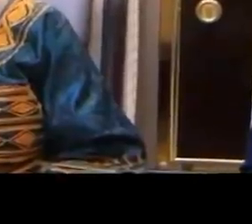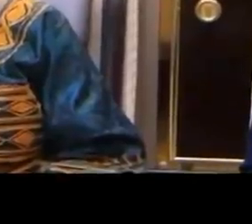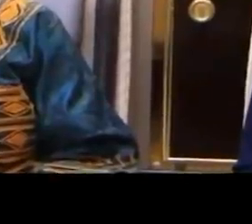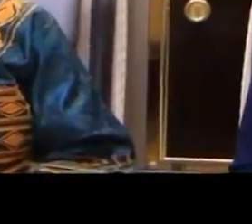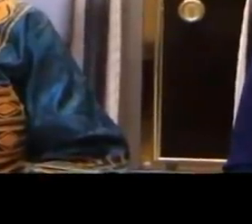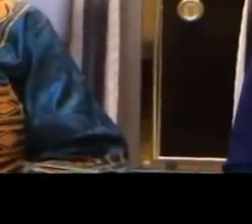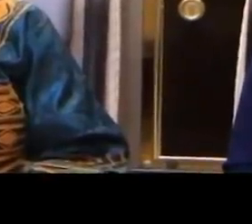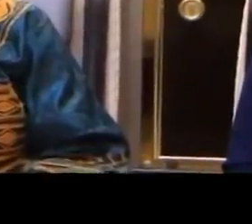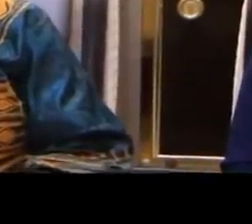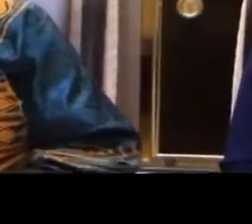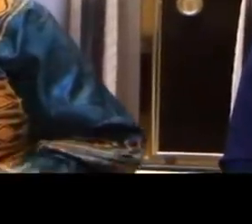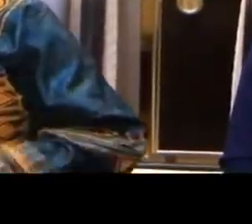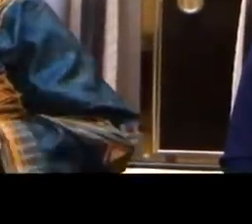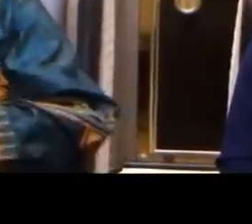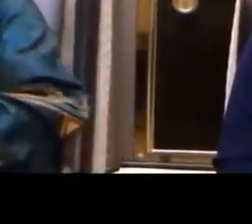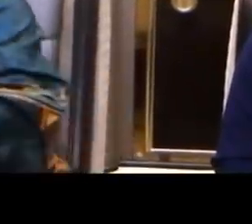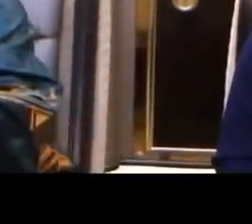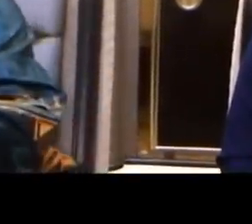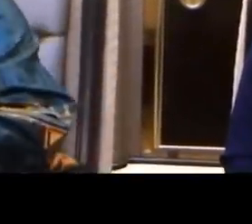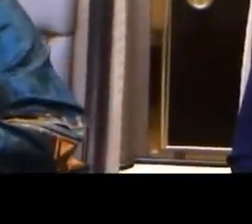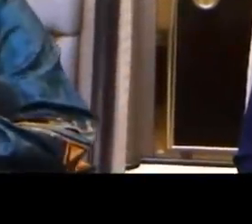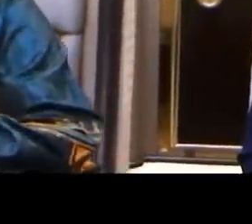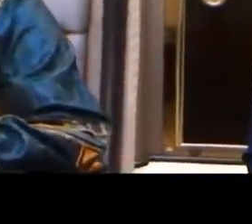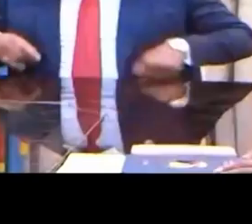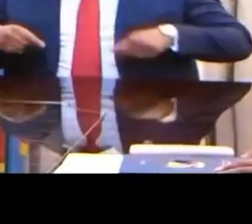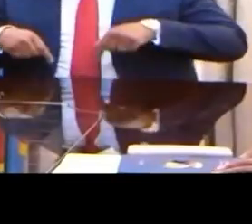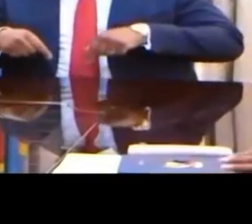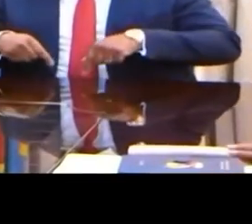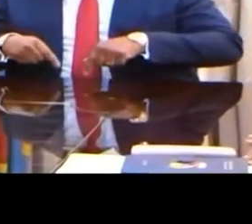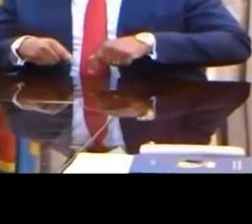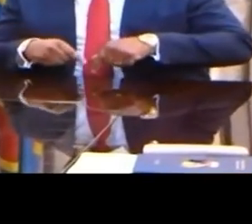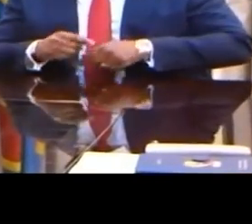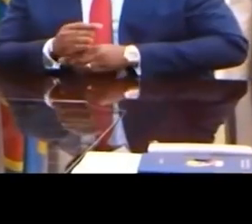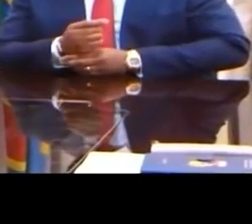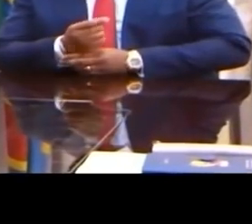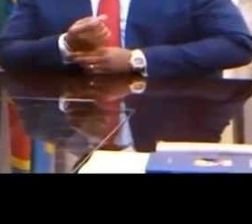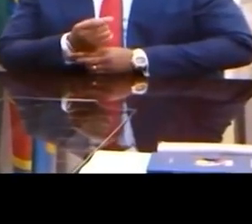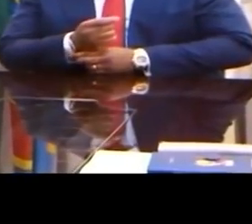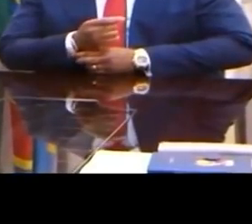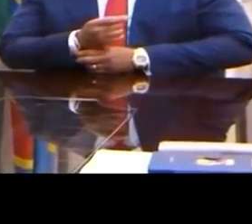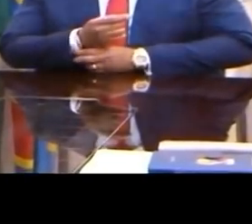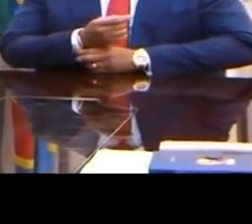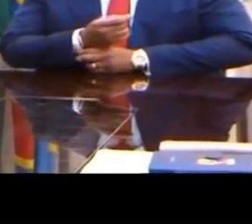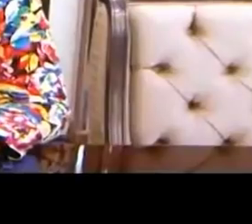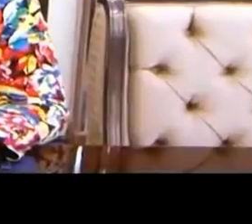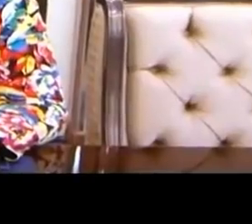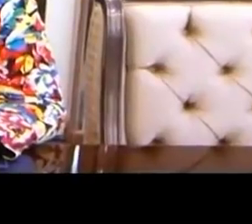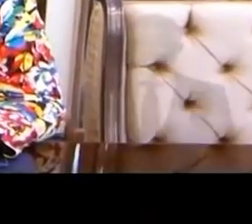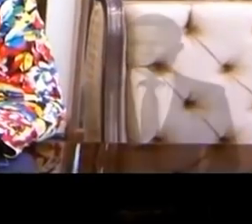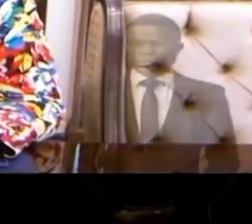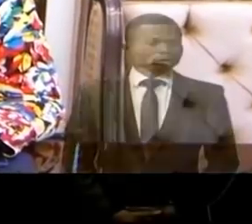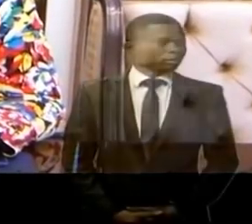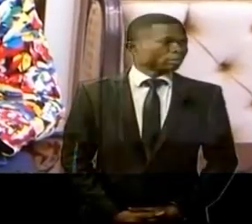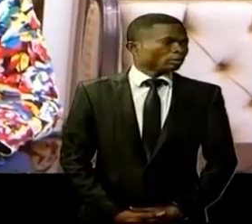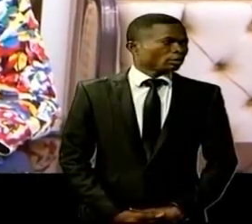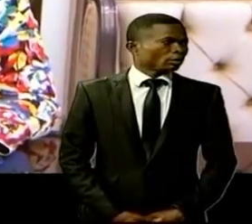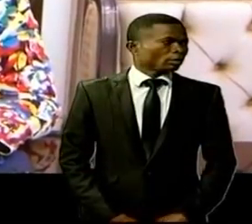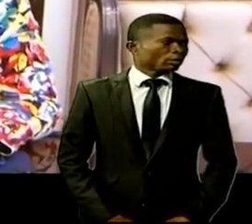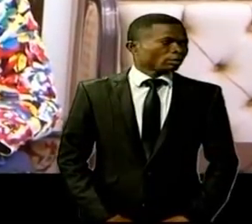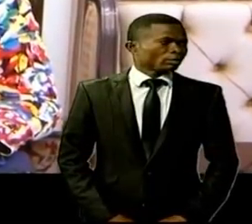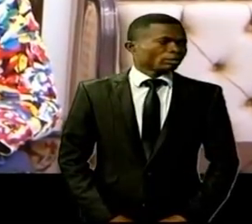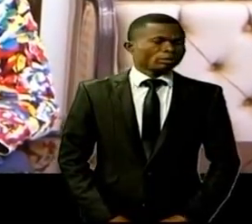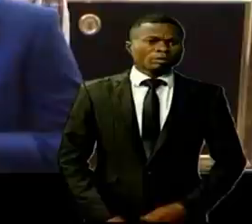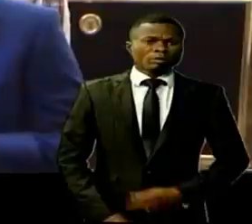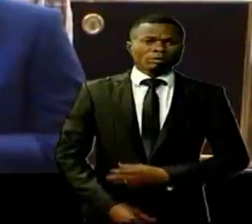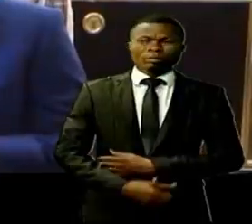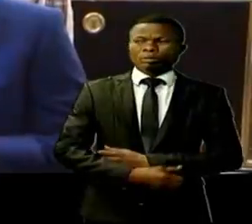de l'Environnement, Eve Bazaïba. Il a annoncé l'application prochaine du programme d'adaptation qui devra